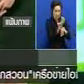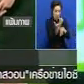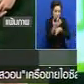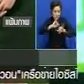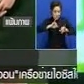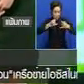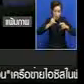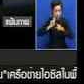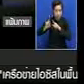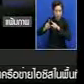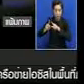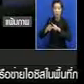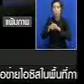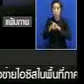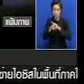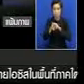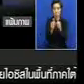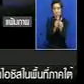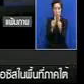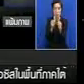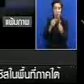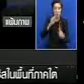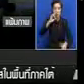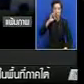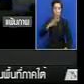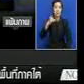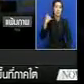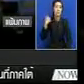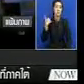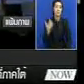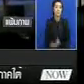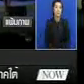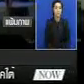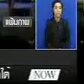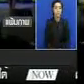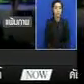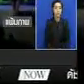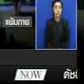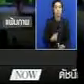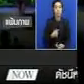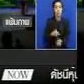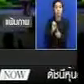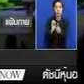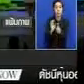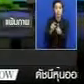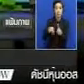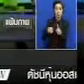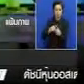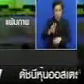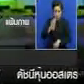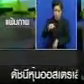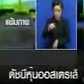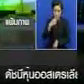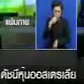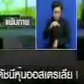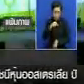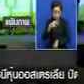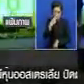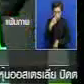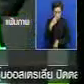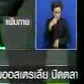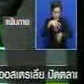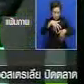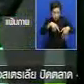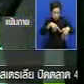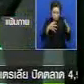การกลุ่มต่างๆที่เขาแข่งขันกันมากขึ้นก็จะแนะนำนะครับว่าให้ไปจับกลุ่มคนดูเ